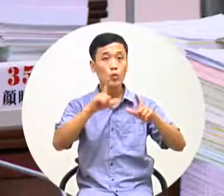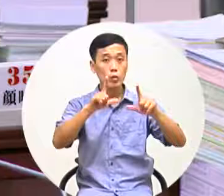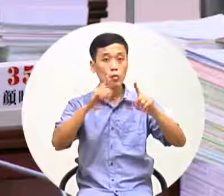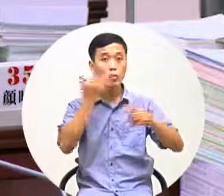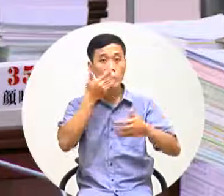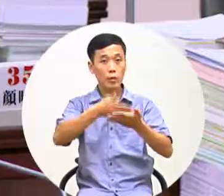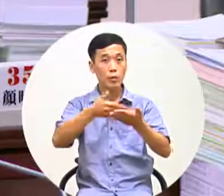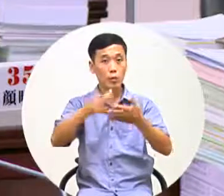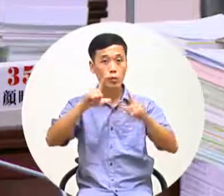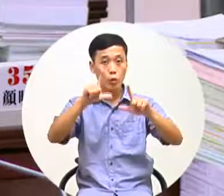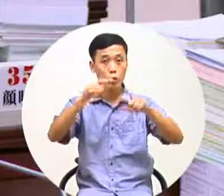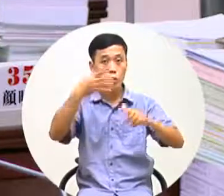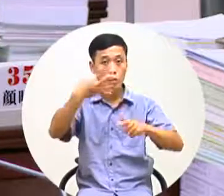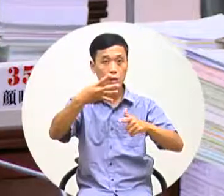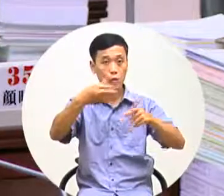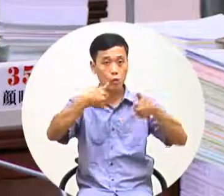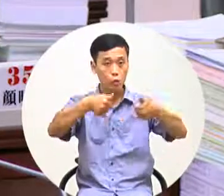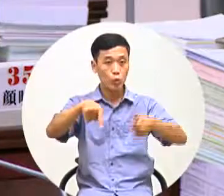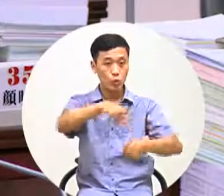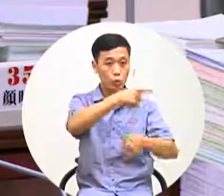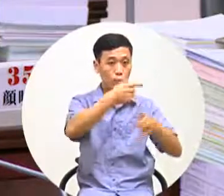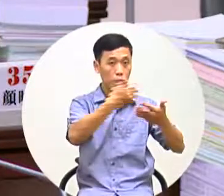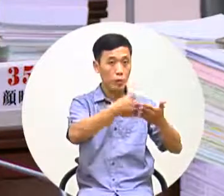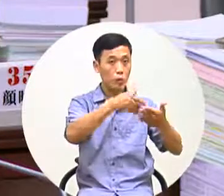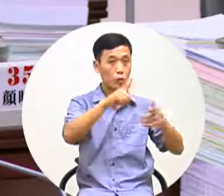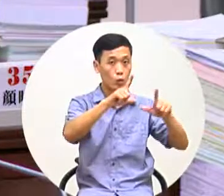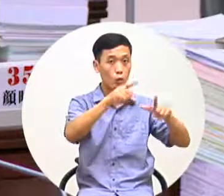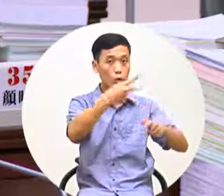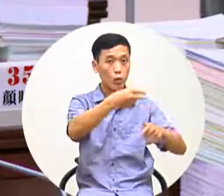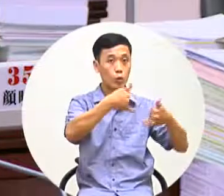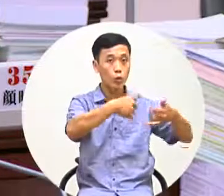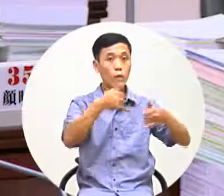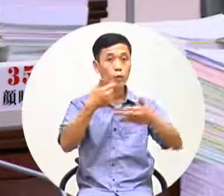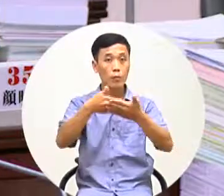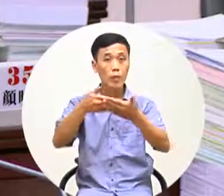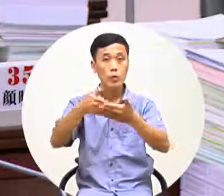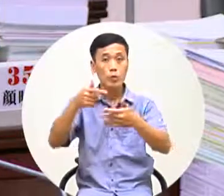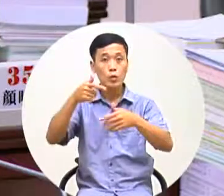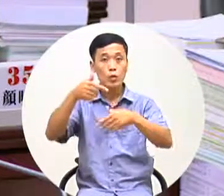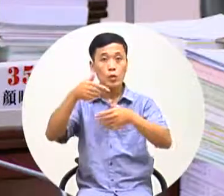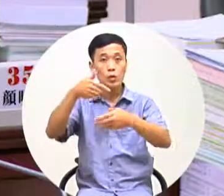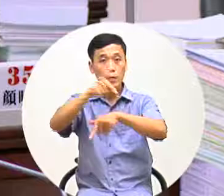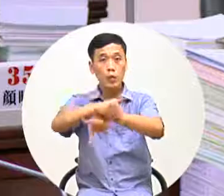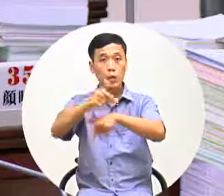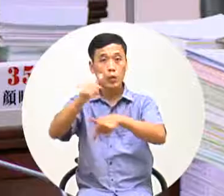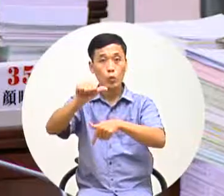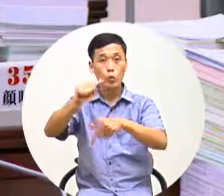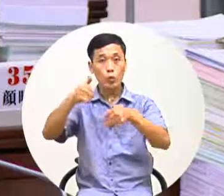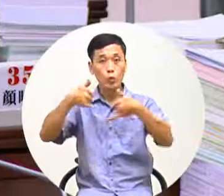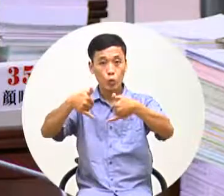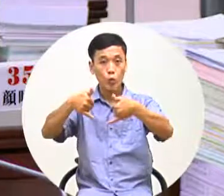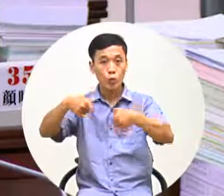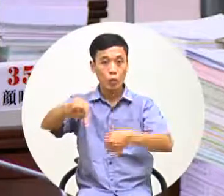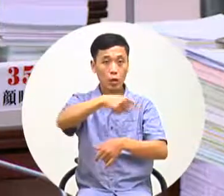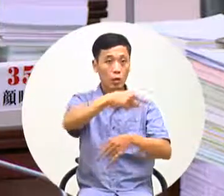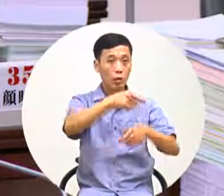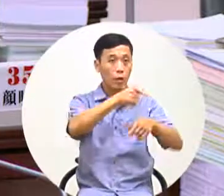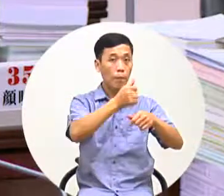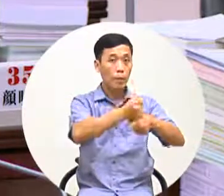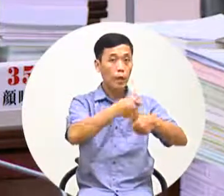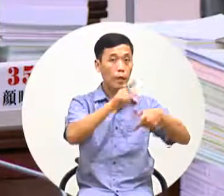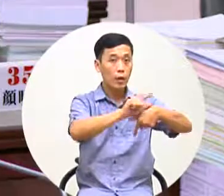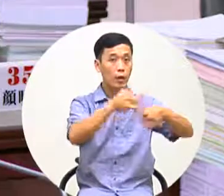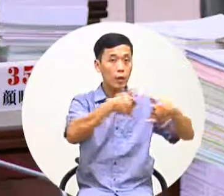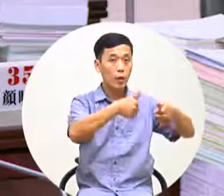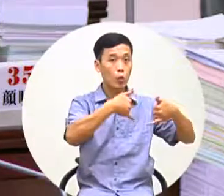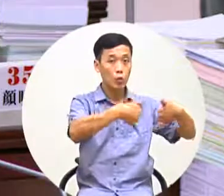那美术南五街呢，从美术东二路到马卡道路了、啊， 那华龙路呢，是从明诚路